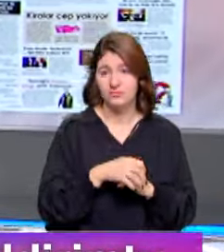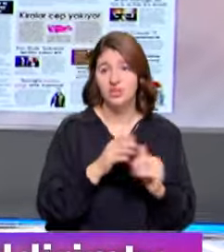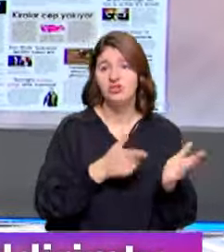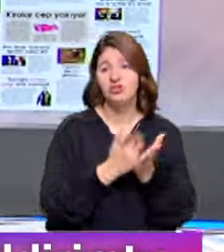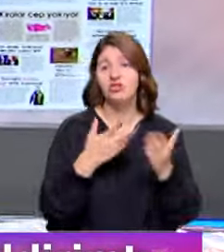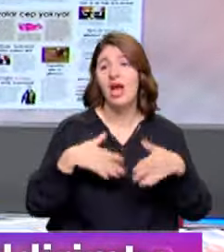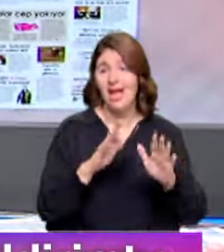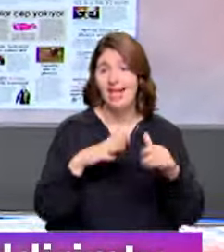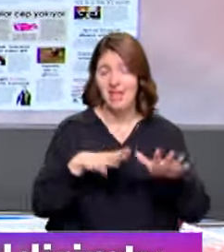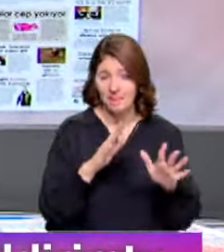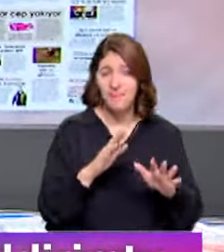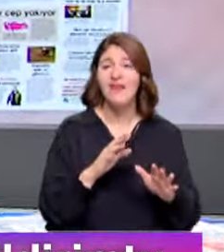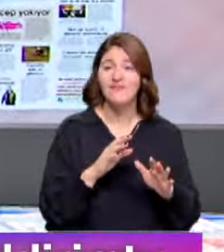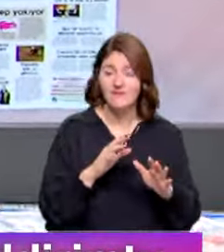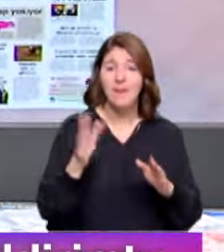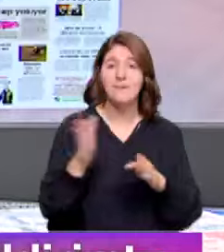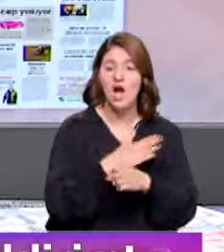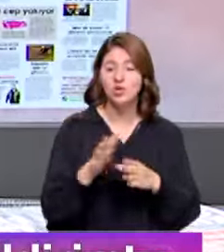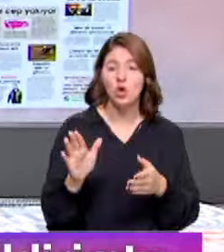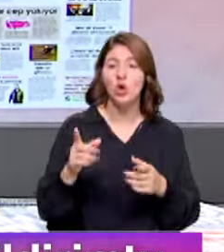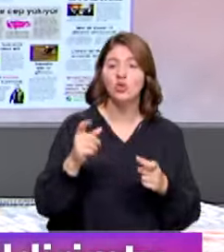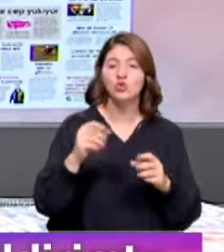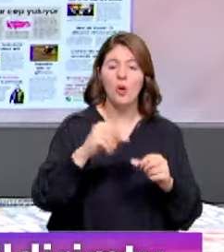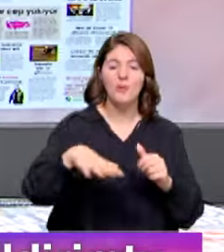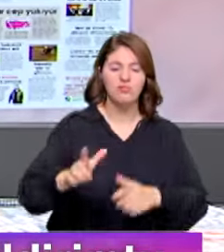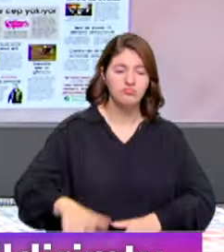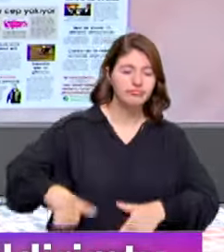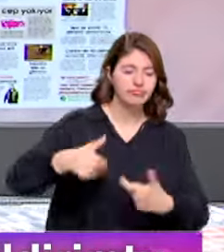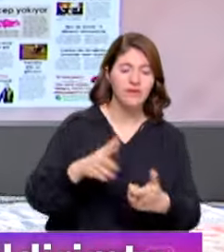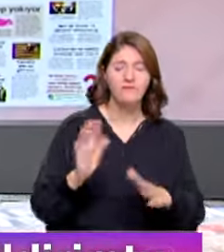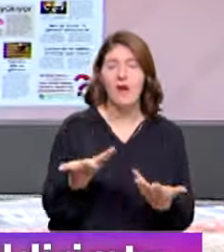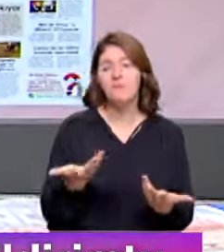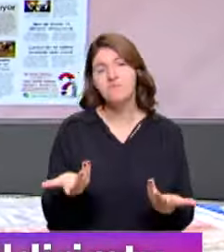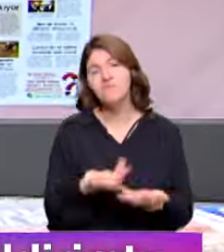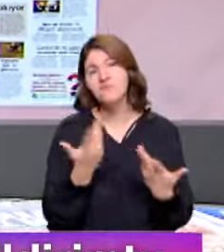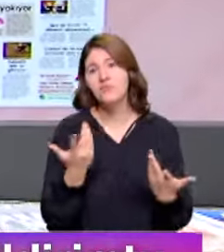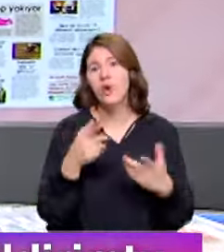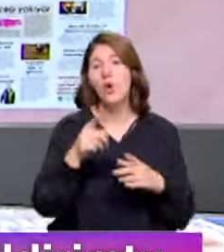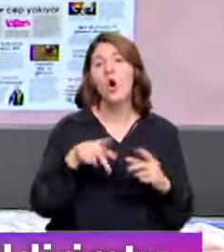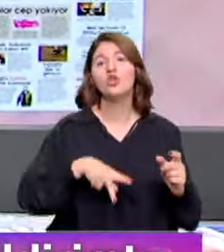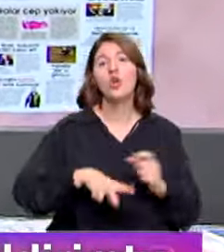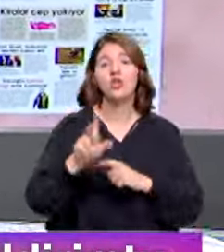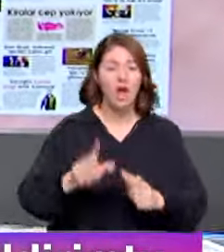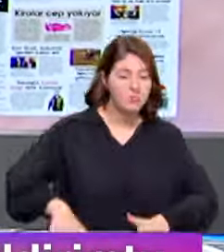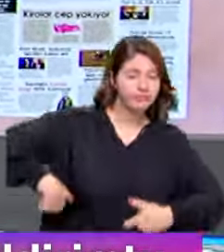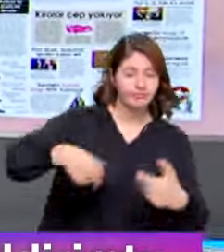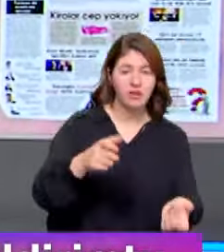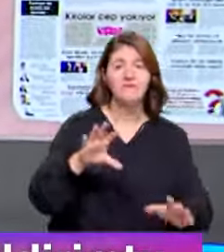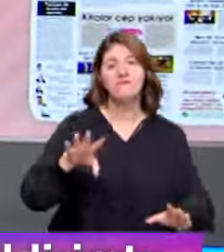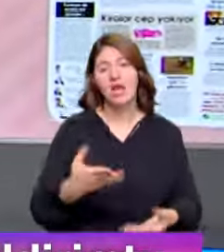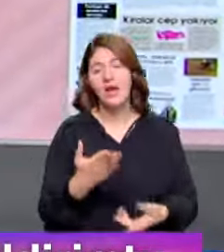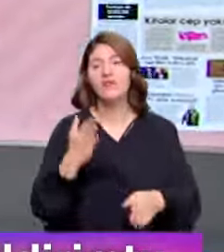çiftçi eylemleri ve mahsullerin toprağa döküldüğü ya da o yollara döküldüğü ya